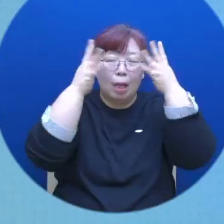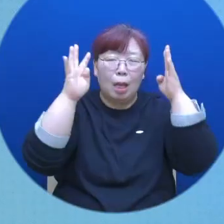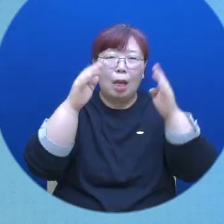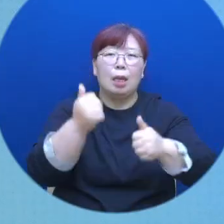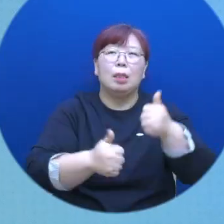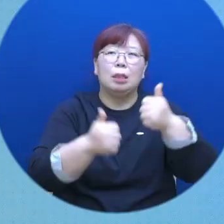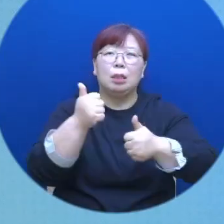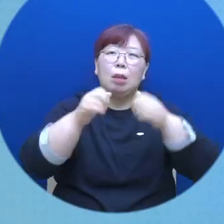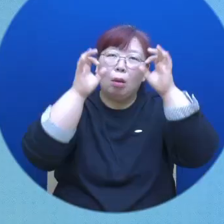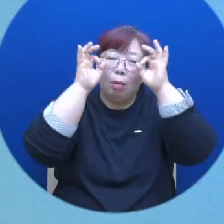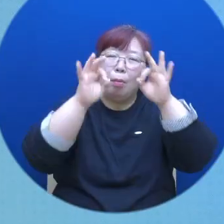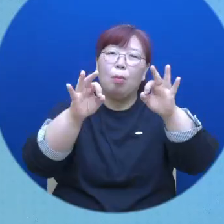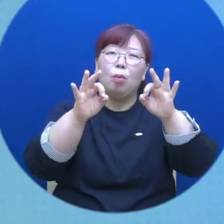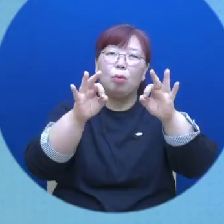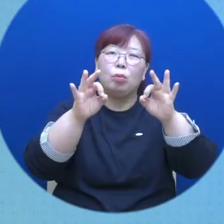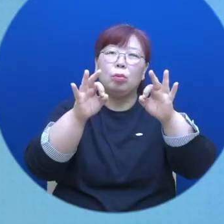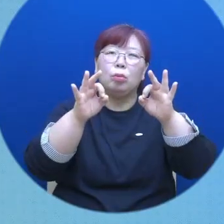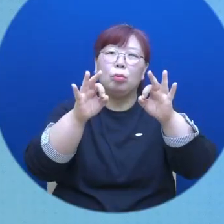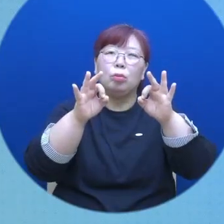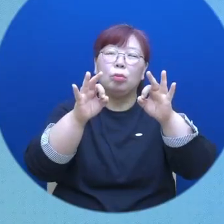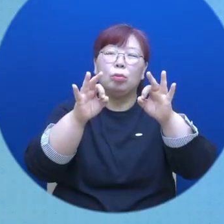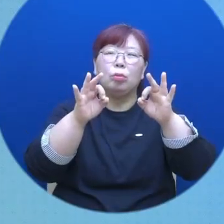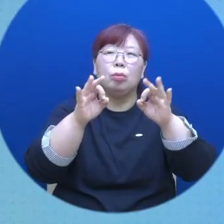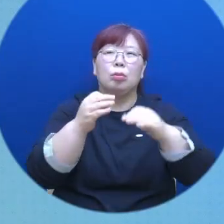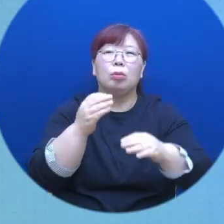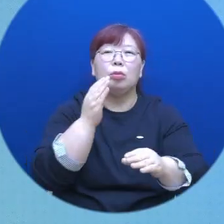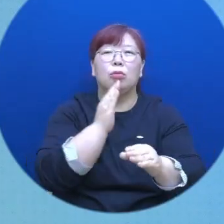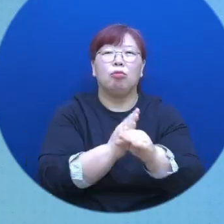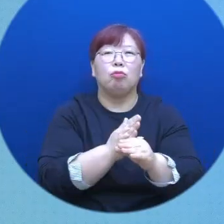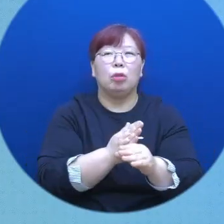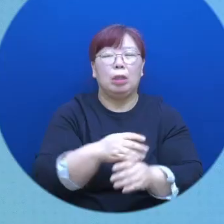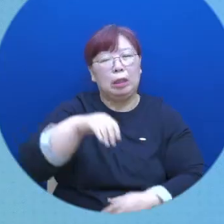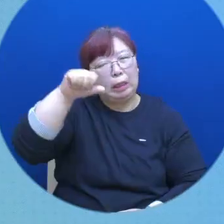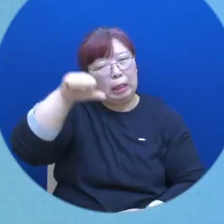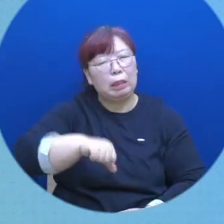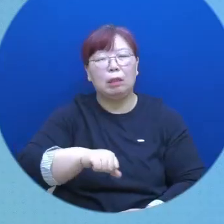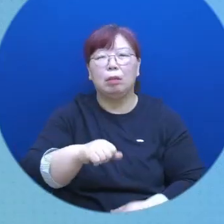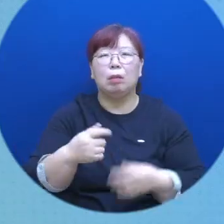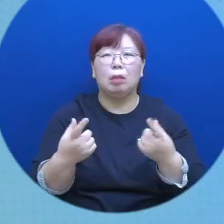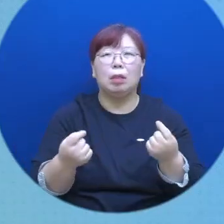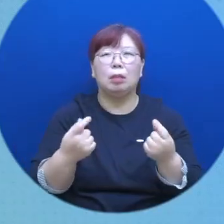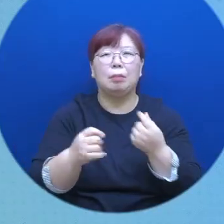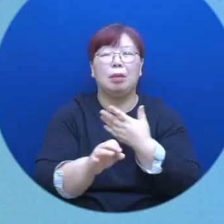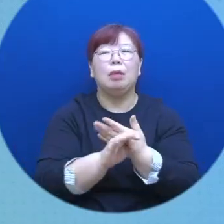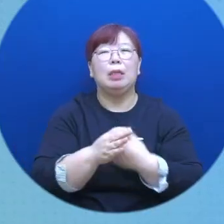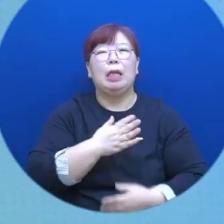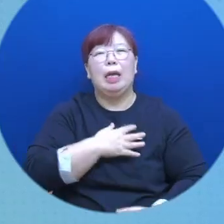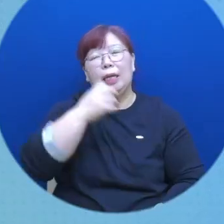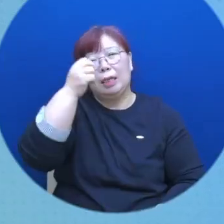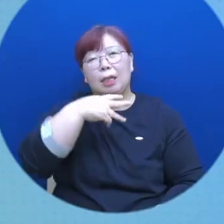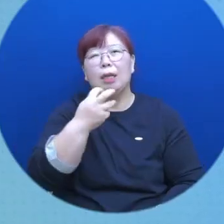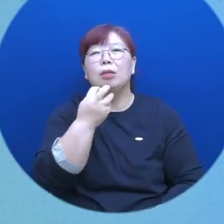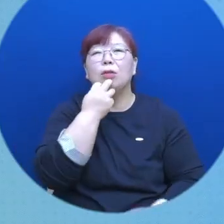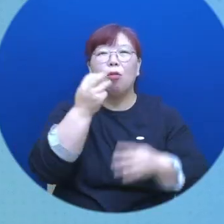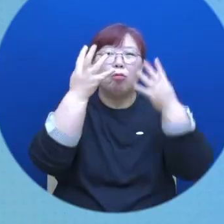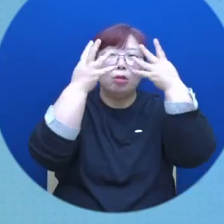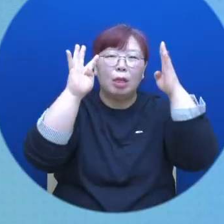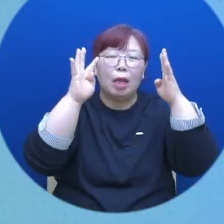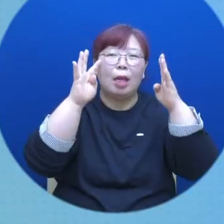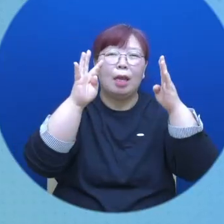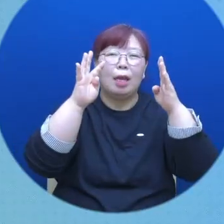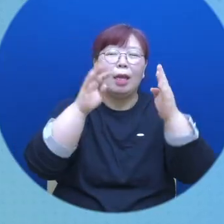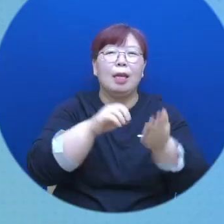시험을 보는데 그까이 거 떨어질 바에야 서울대 응시했다가 떨어졌다는 소리를